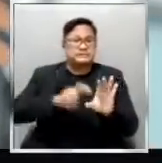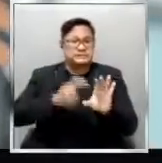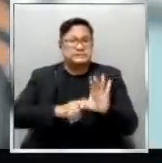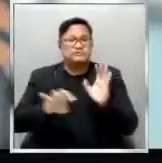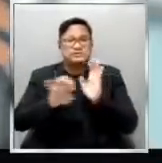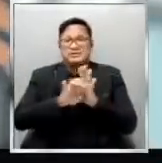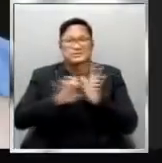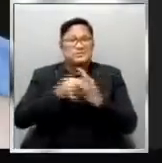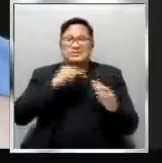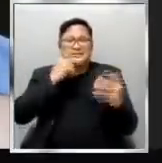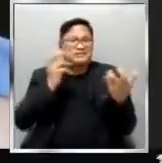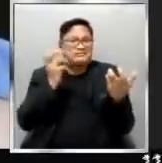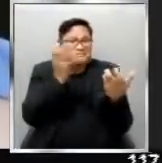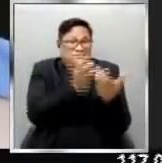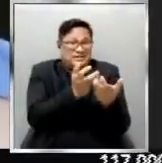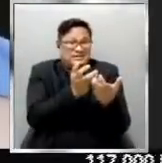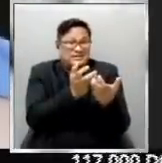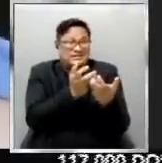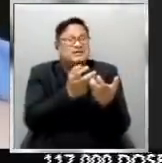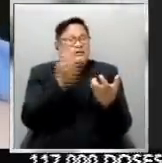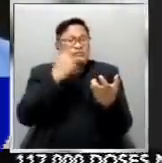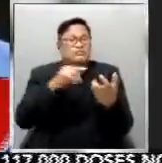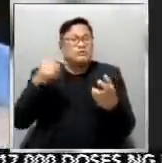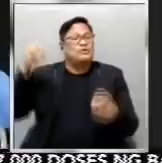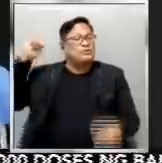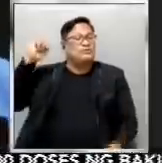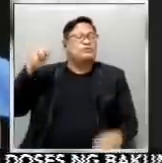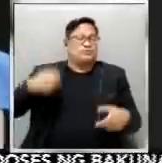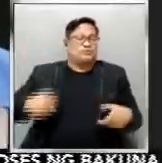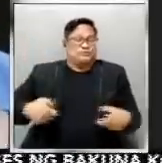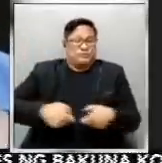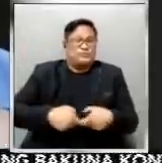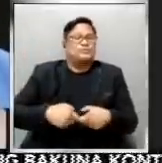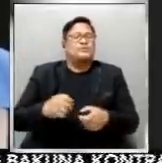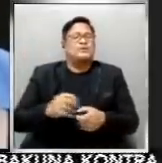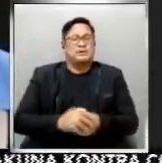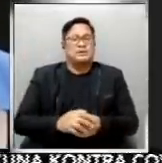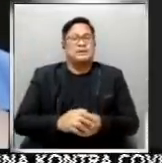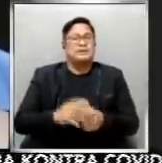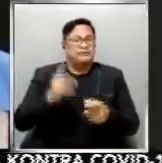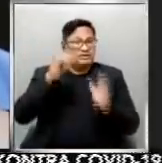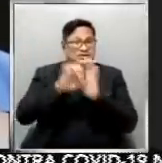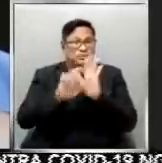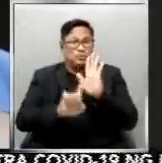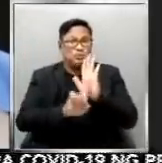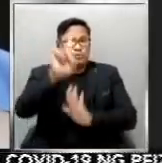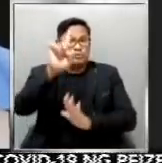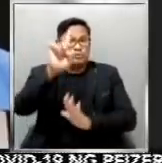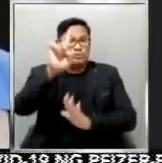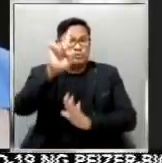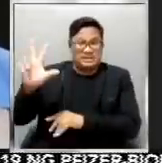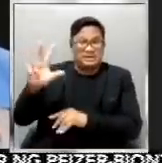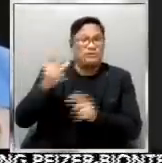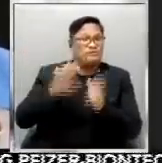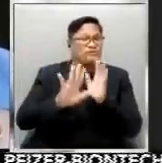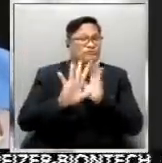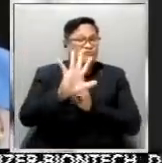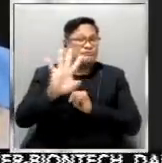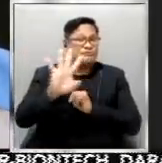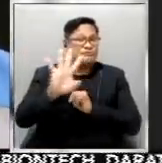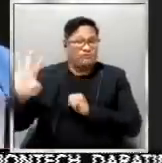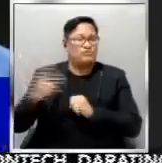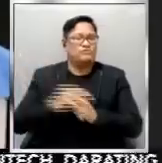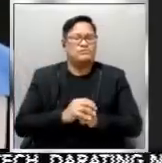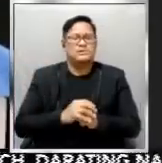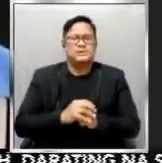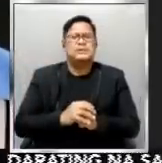for the booster seat use, and let's say ang height mo is already 5'3 or 5'4 or 5'2, then